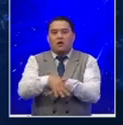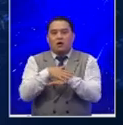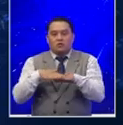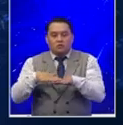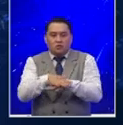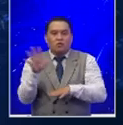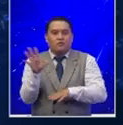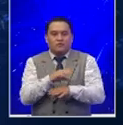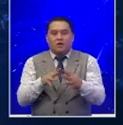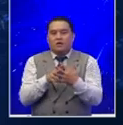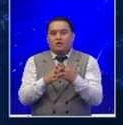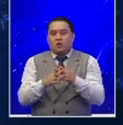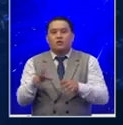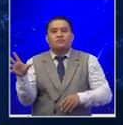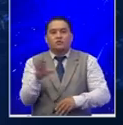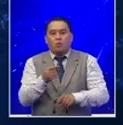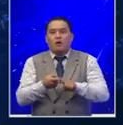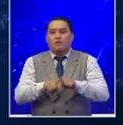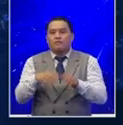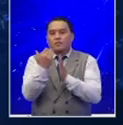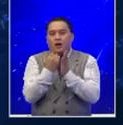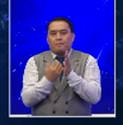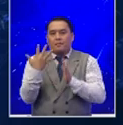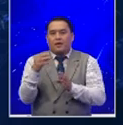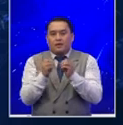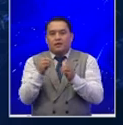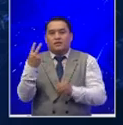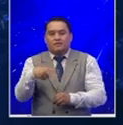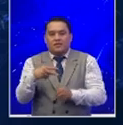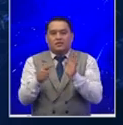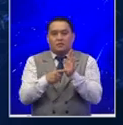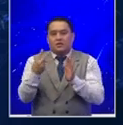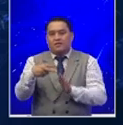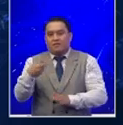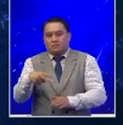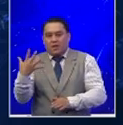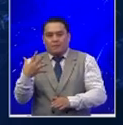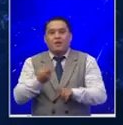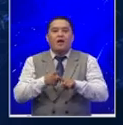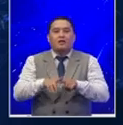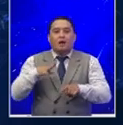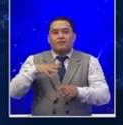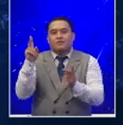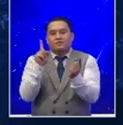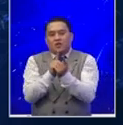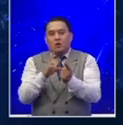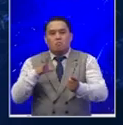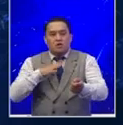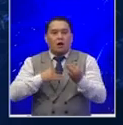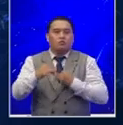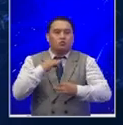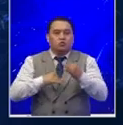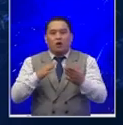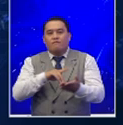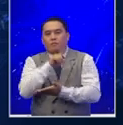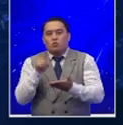социально уязвимых категорий граждан, в рамках программ 5-10-20 и 7-20-25. Также на встрече были обсуждены вопросы,